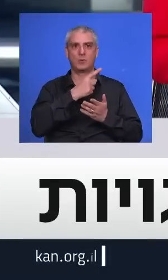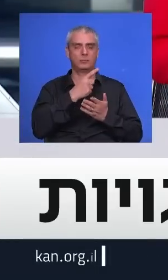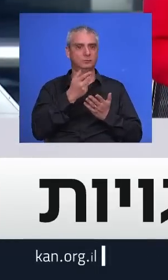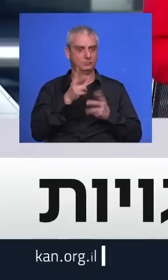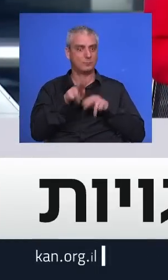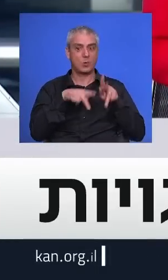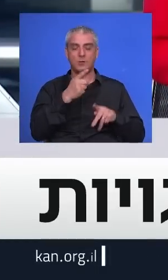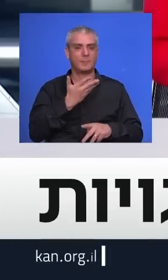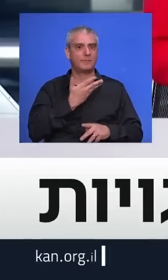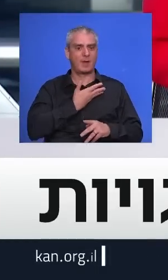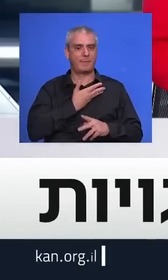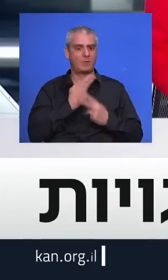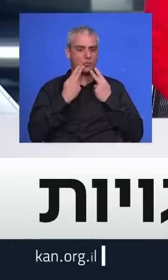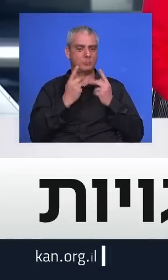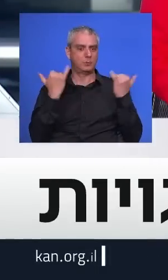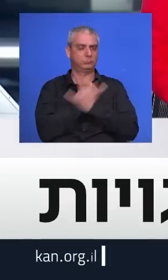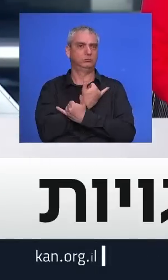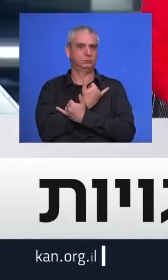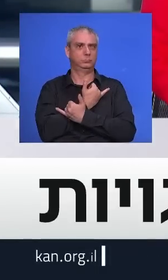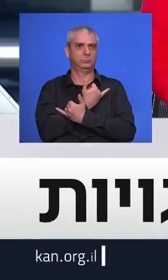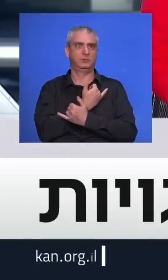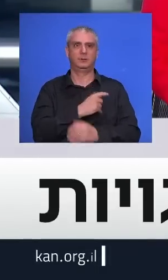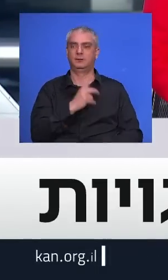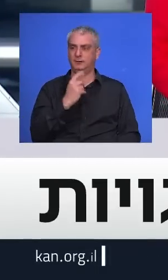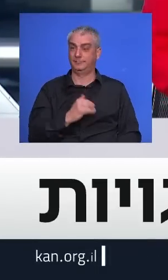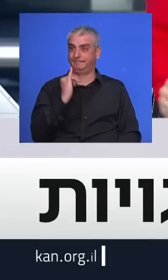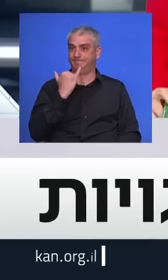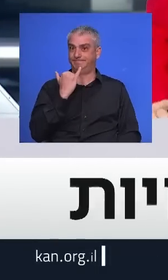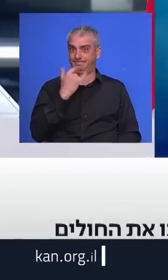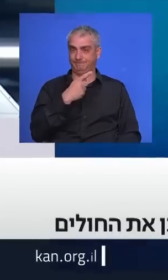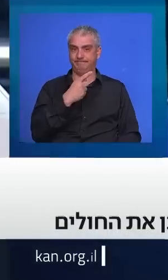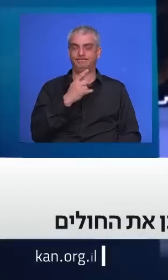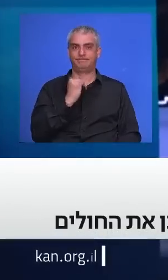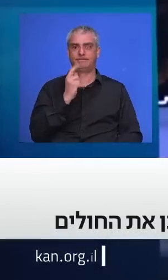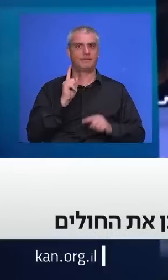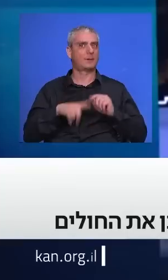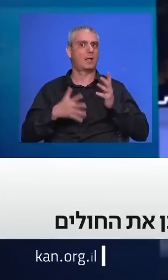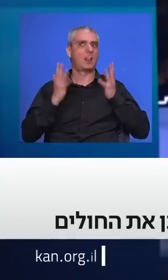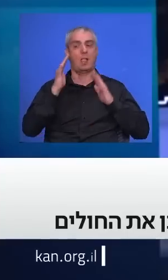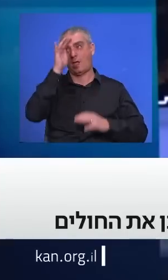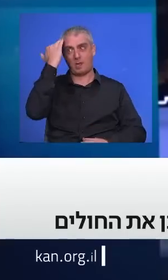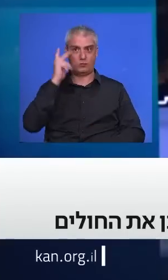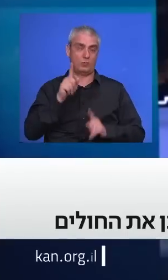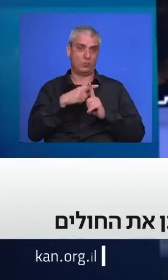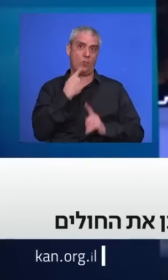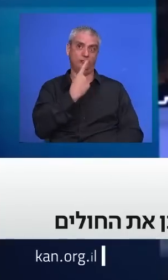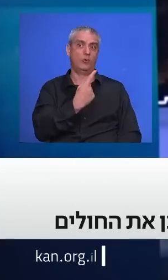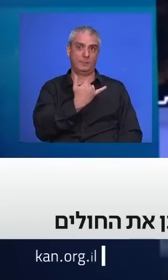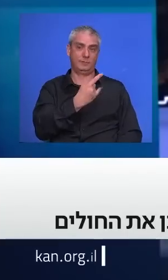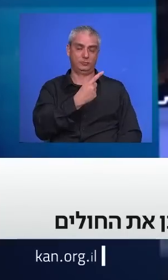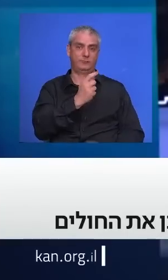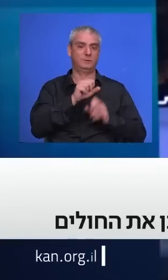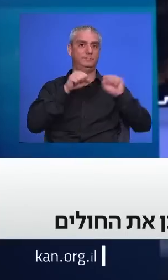מטופלים פשוט מקבלים תוצאות שגויות. כן, נכון, מיכל, לכן תקלה חמורה, כפי שמדברים עליה